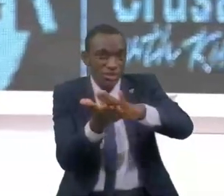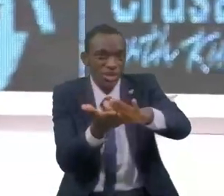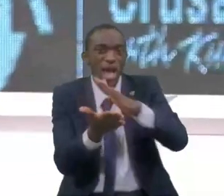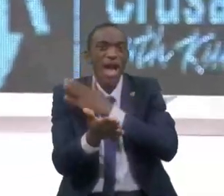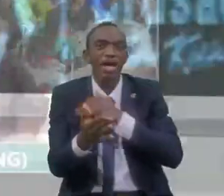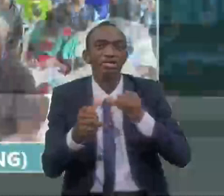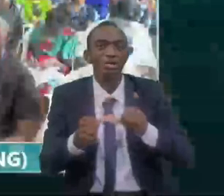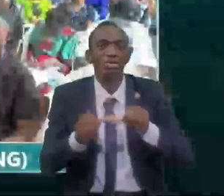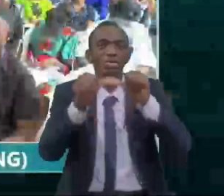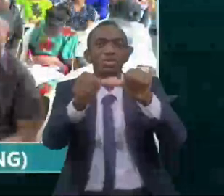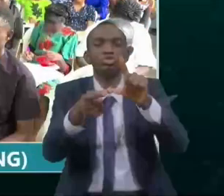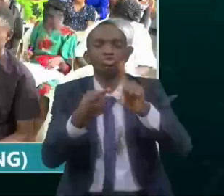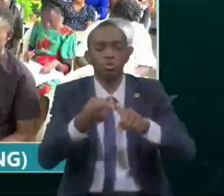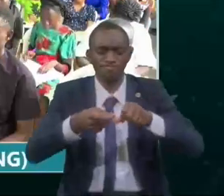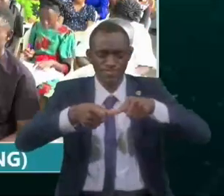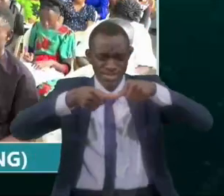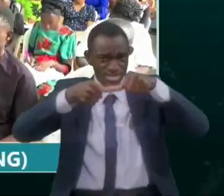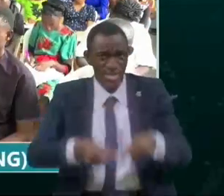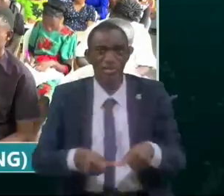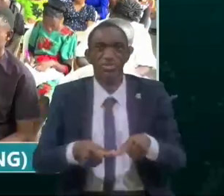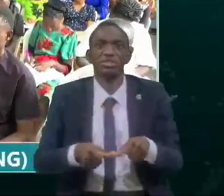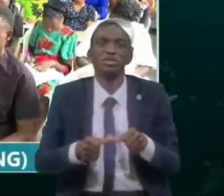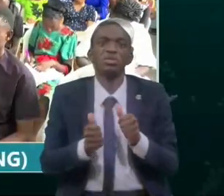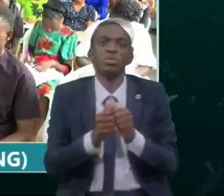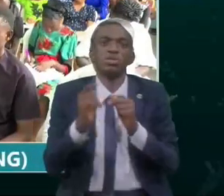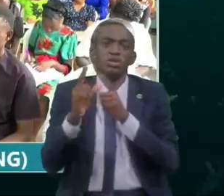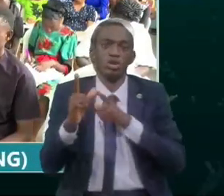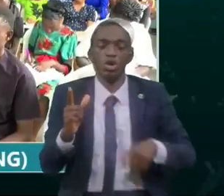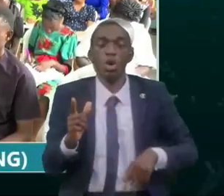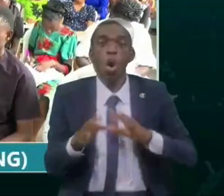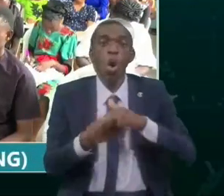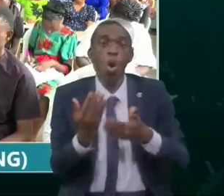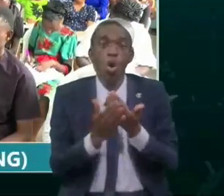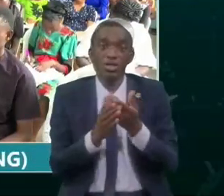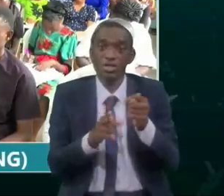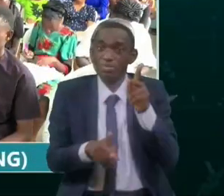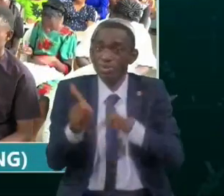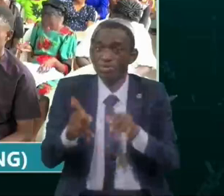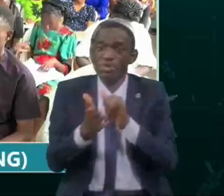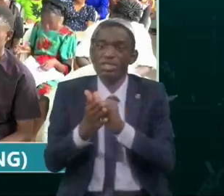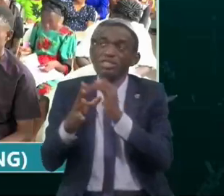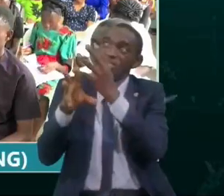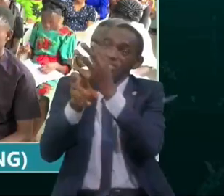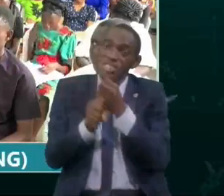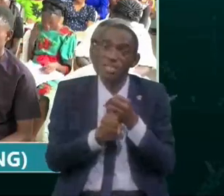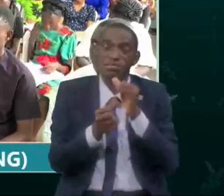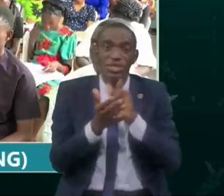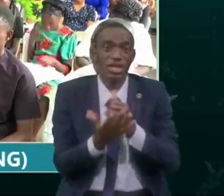avancent pour la fermeté, ceux qui reçoivent cette abondante